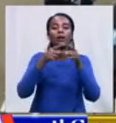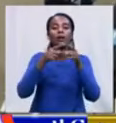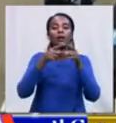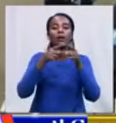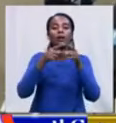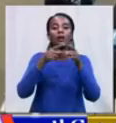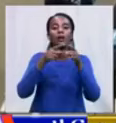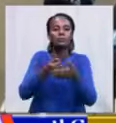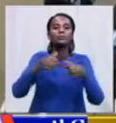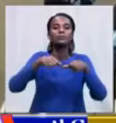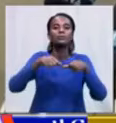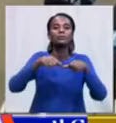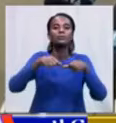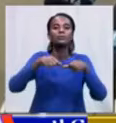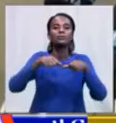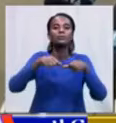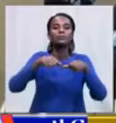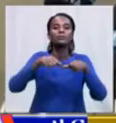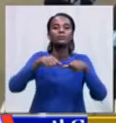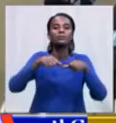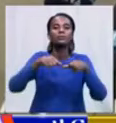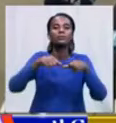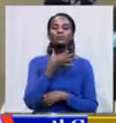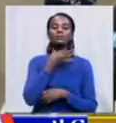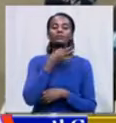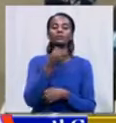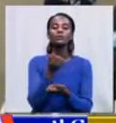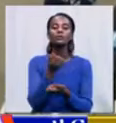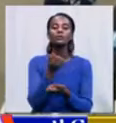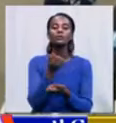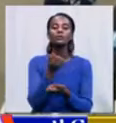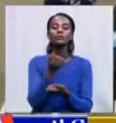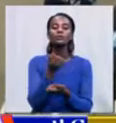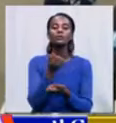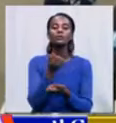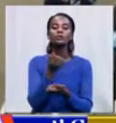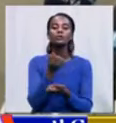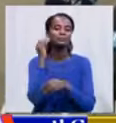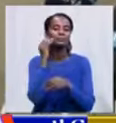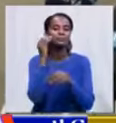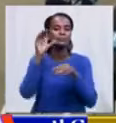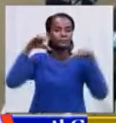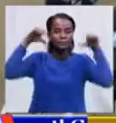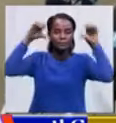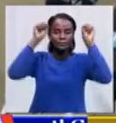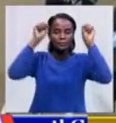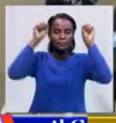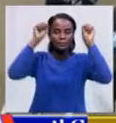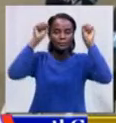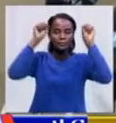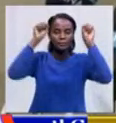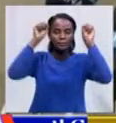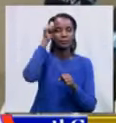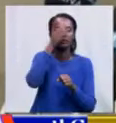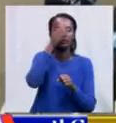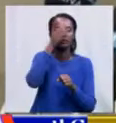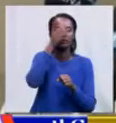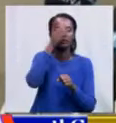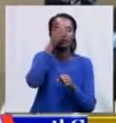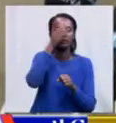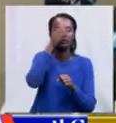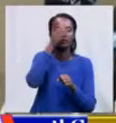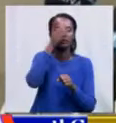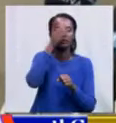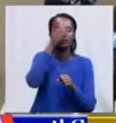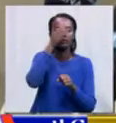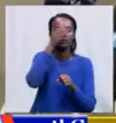አጠናክሮ መቀጠል እንደሚገባም የኢትዮጵያ እስልምና ጉዳዮች ጠቅላይ ምክር ቤት ፕሬዝዳንት ተቀዳሚ ሙፍቲ ሐጂ ዑመር ድሪስ አስገንዝበዋል